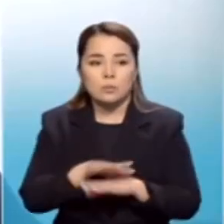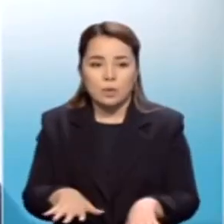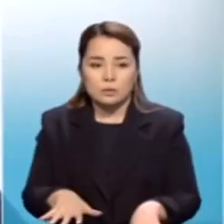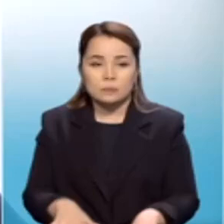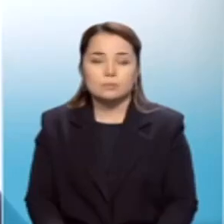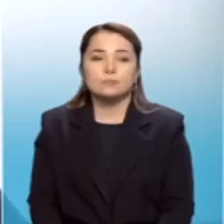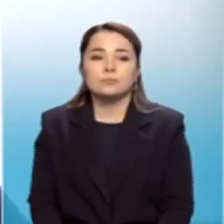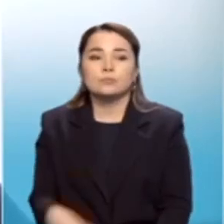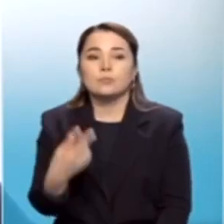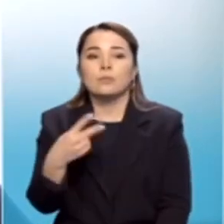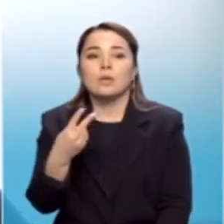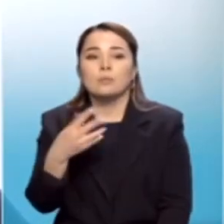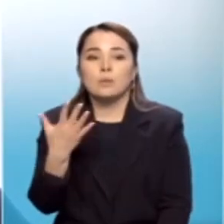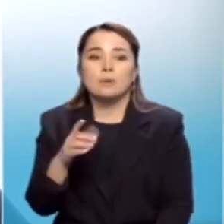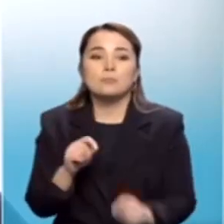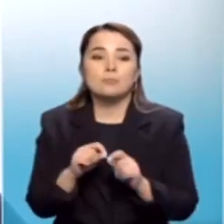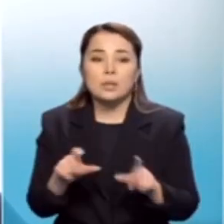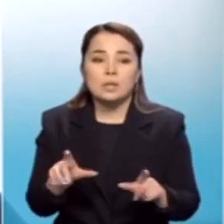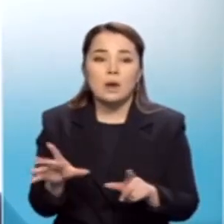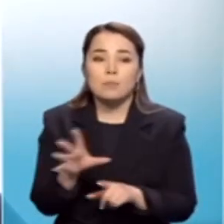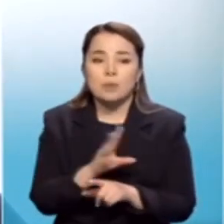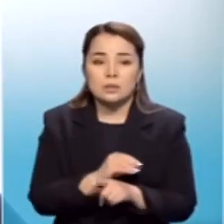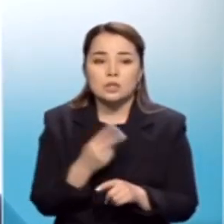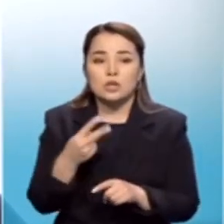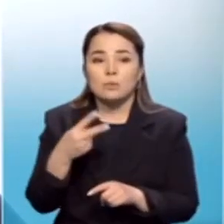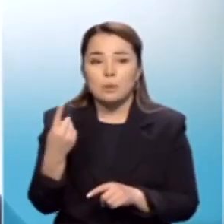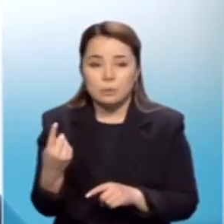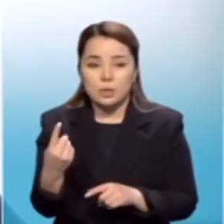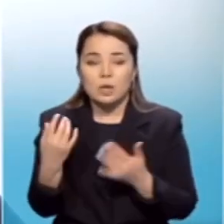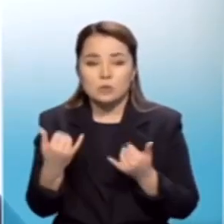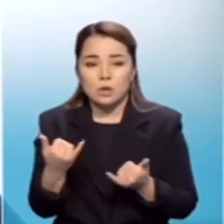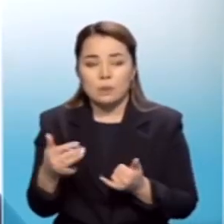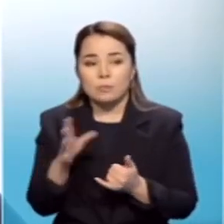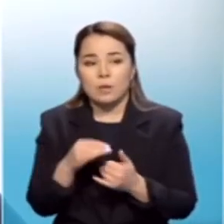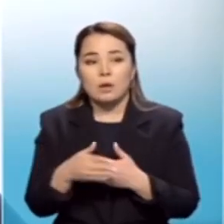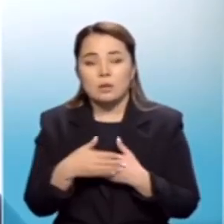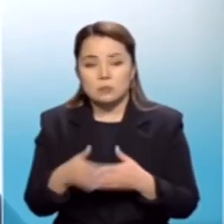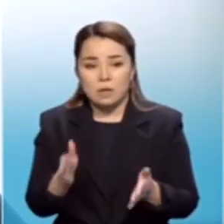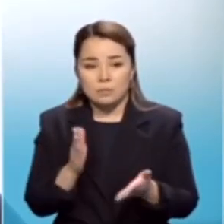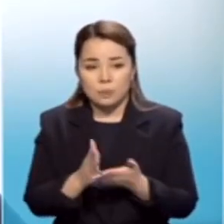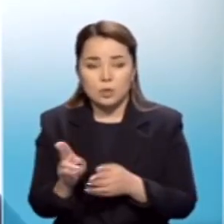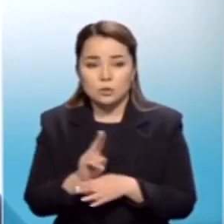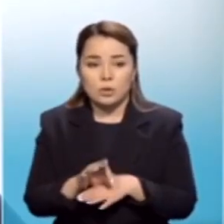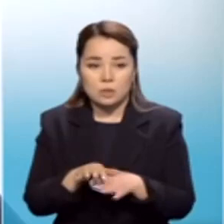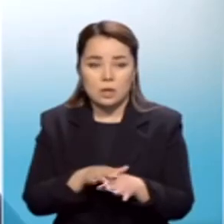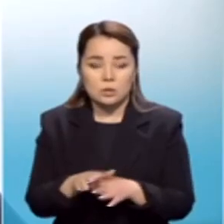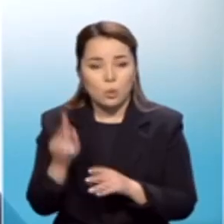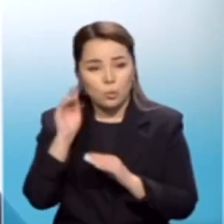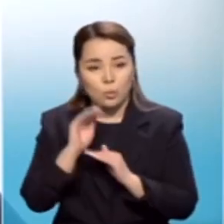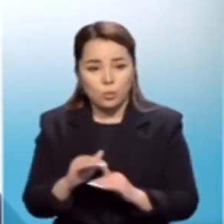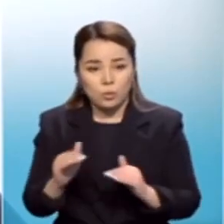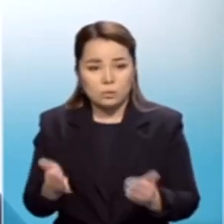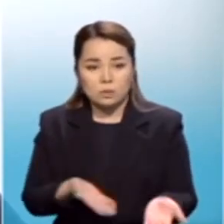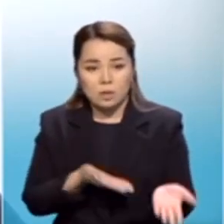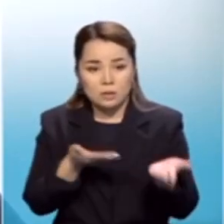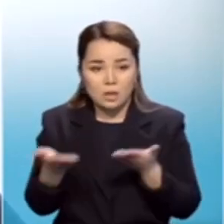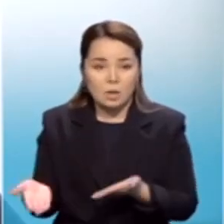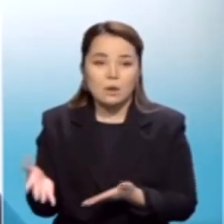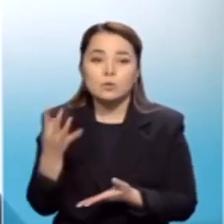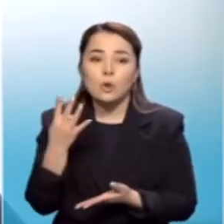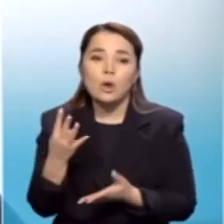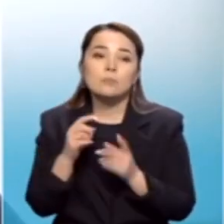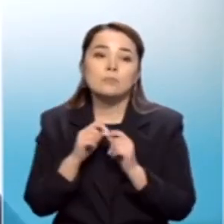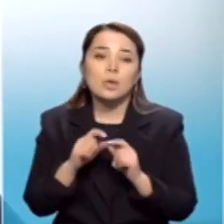25 мектептің 21-і бүгін есіктерін ашты. okuşlarga 4